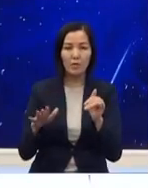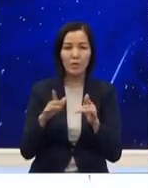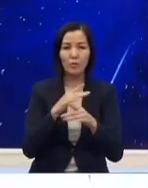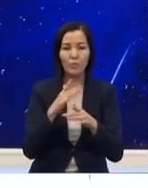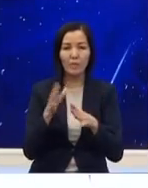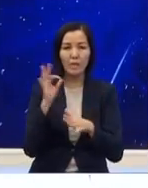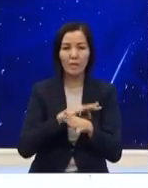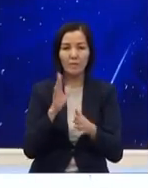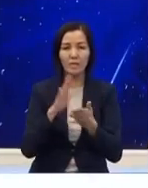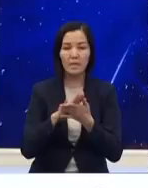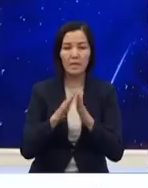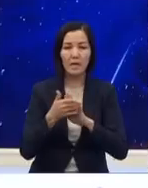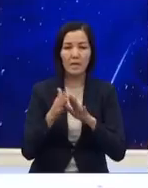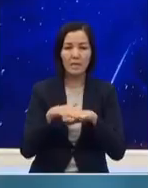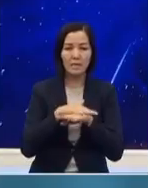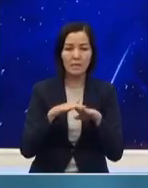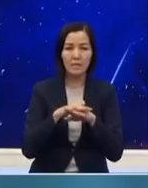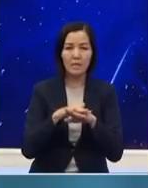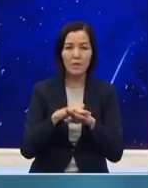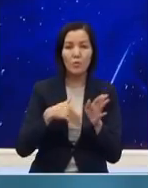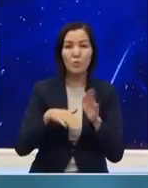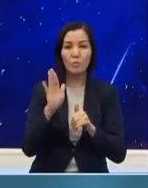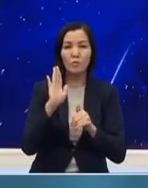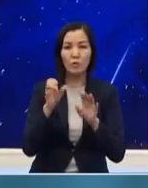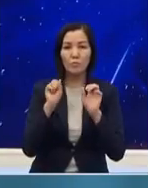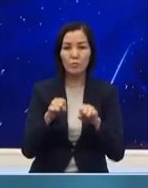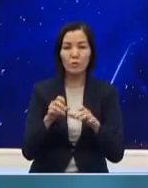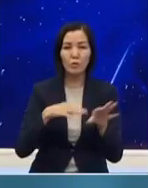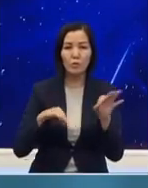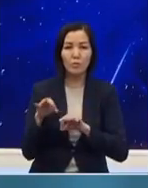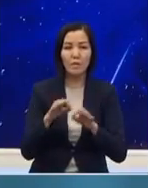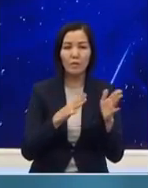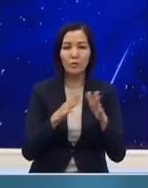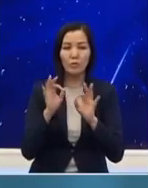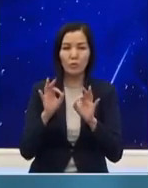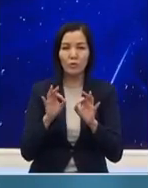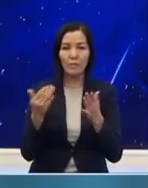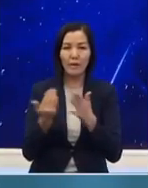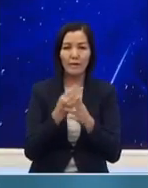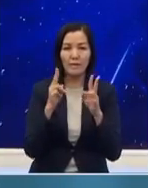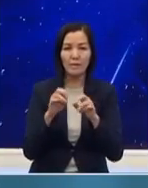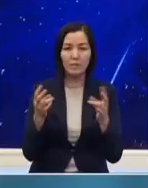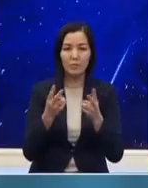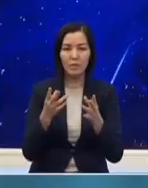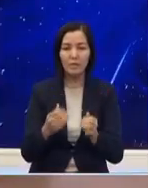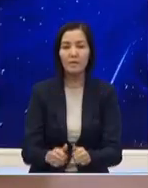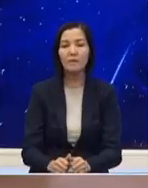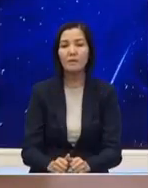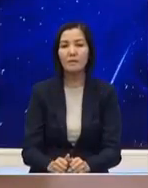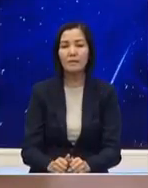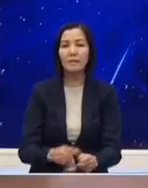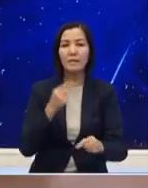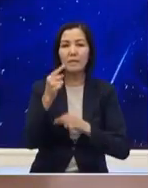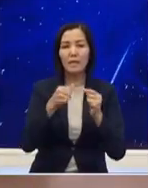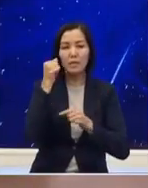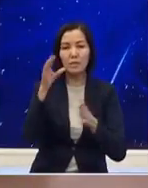көсір табыс кіреді. Жергілікті халықтың әл-ауқат артады. Сондықтан жобаларыңды жөндеп жасап, қайта қарауға келіңдер. Келер